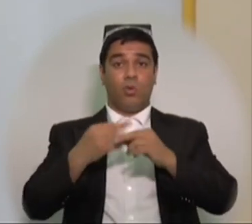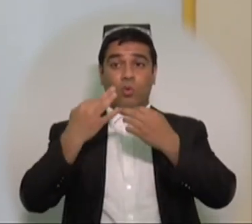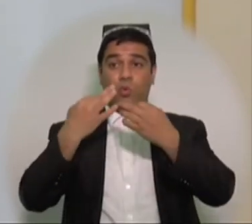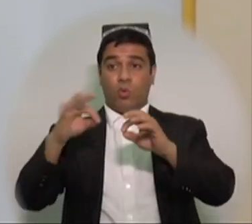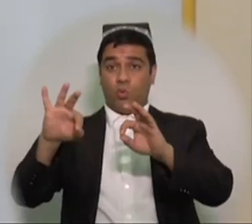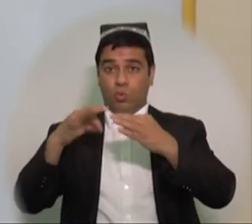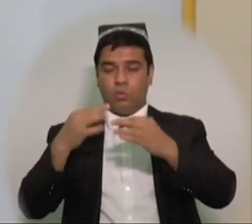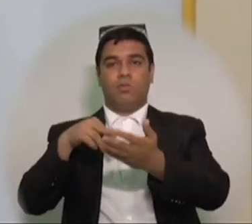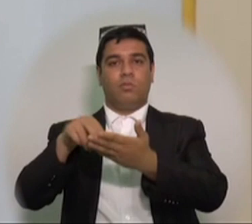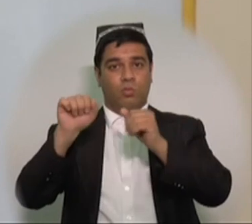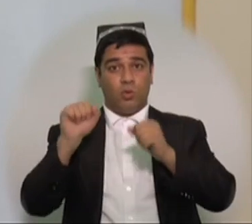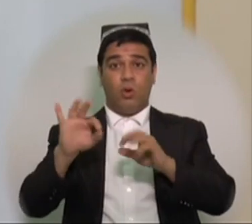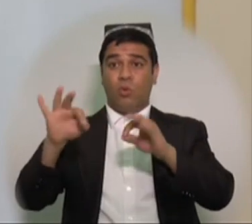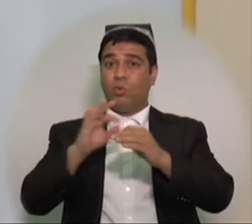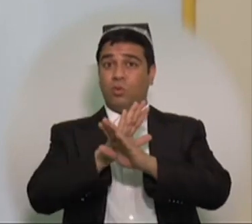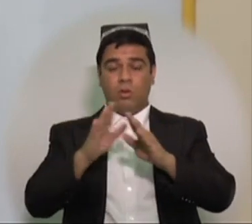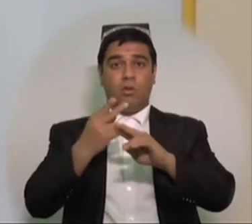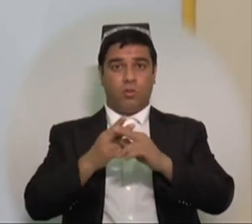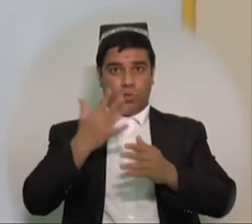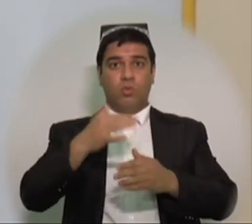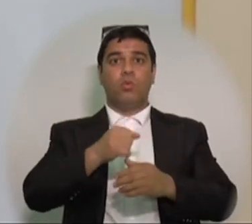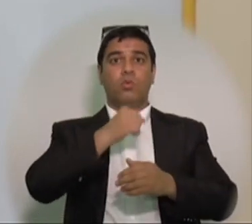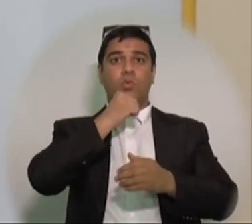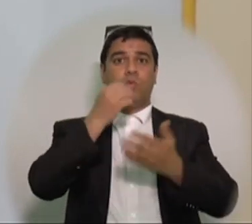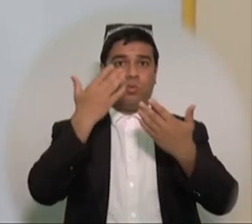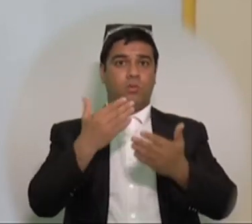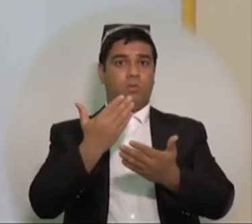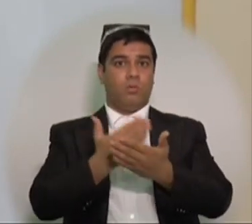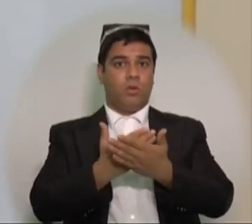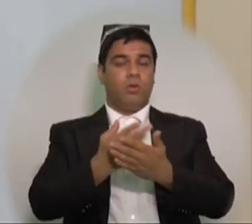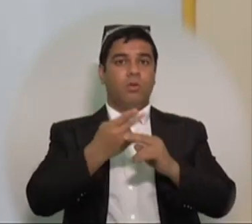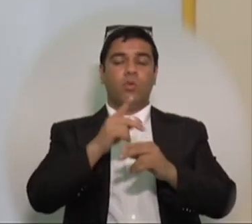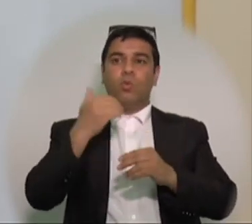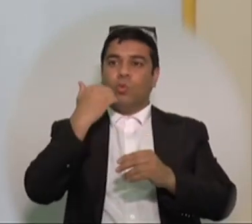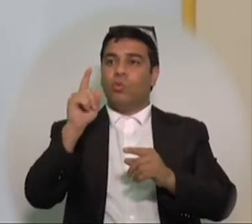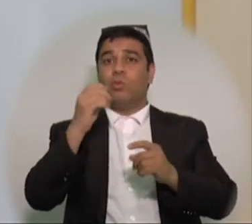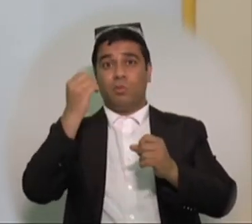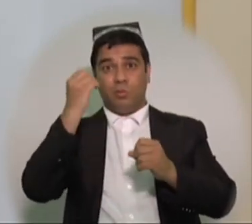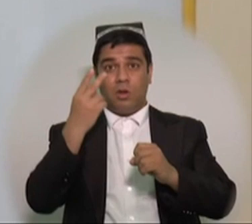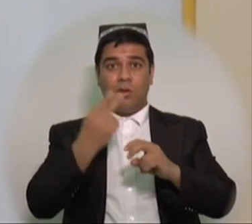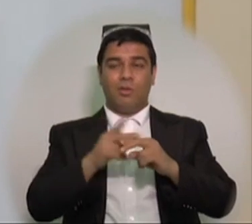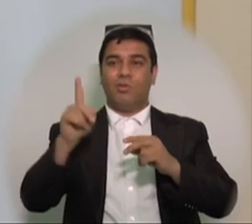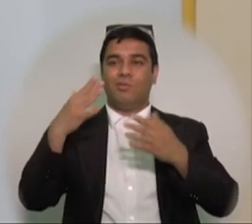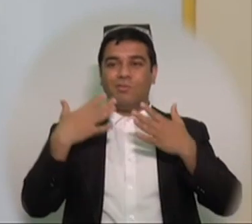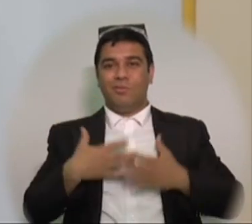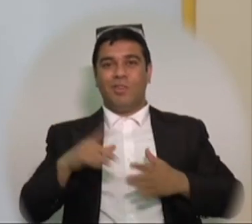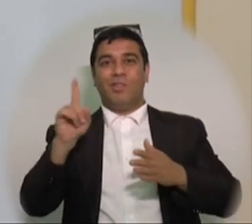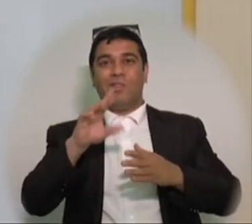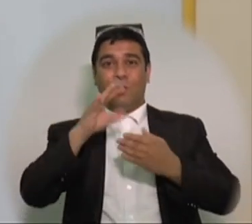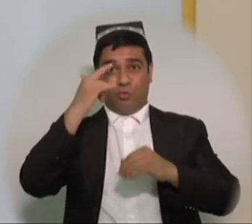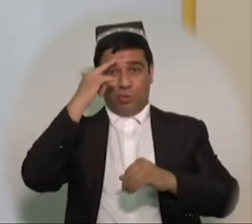Ruhsatsız kirişi mümkün emez. Vayege yetken, balagatki yetken, uyat ayıbını biledi, avratını